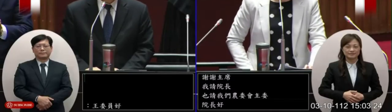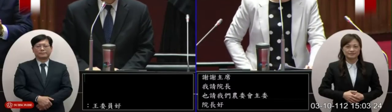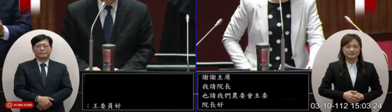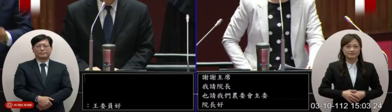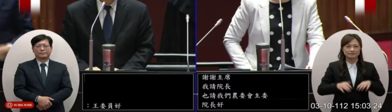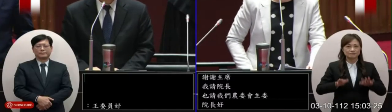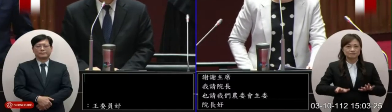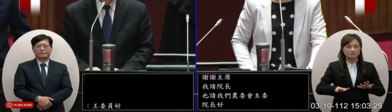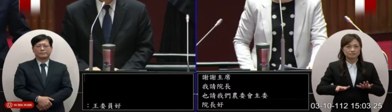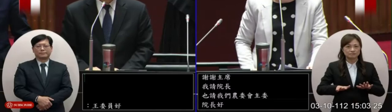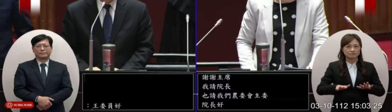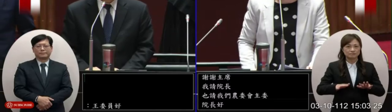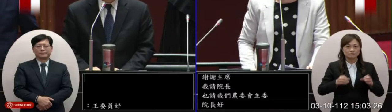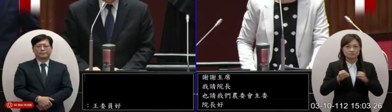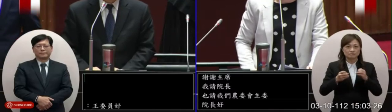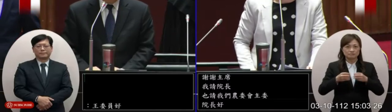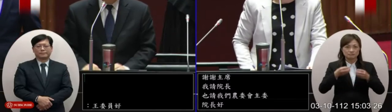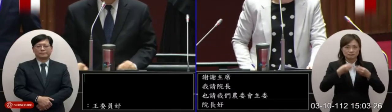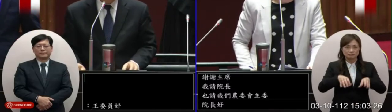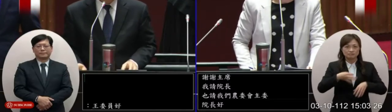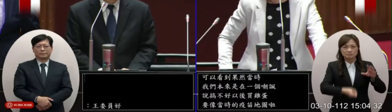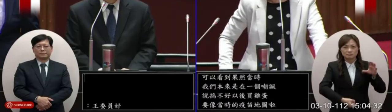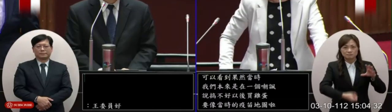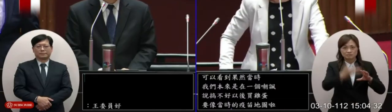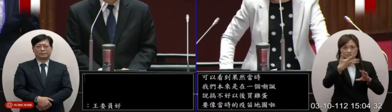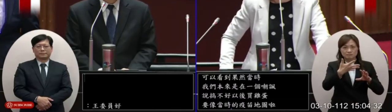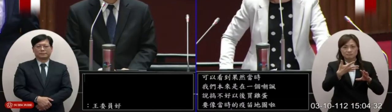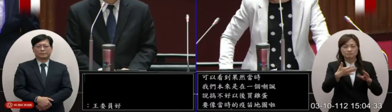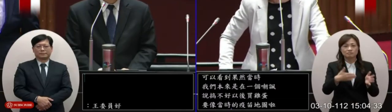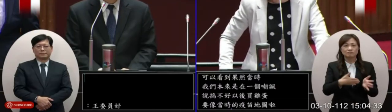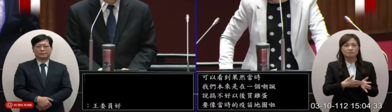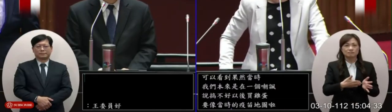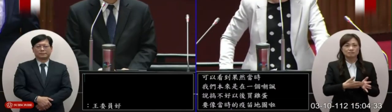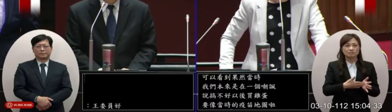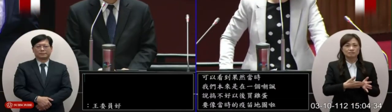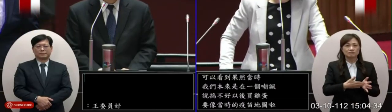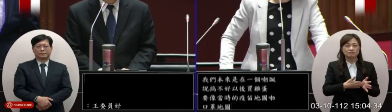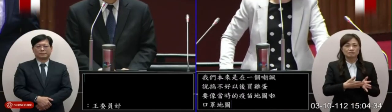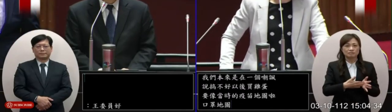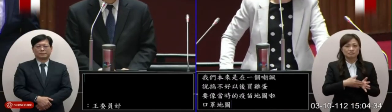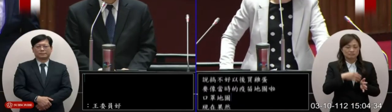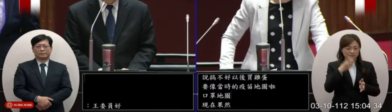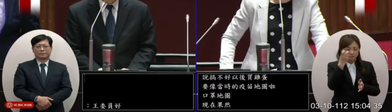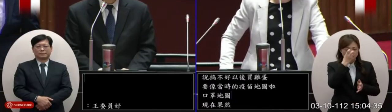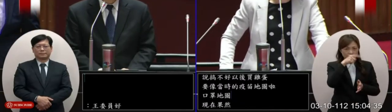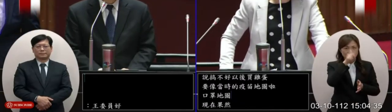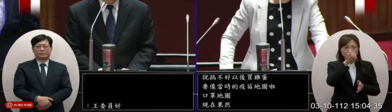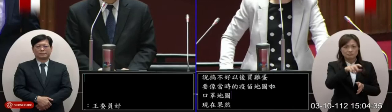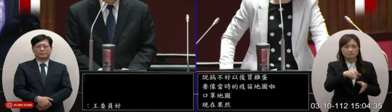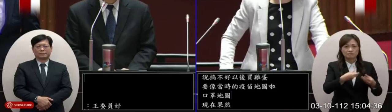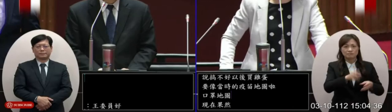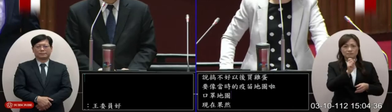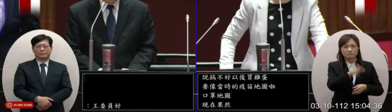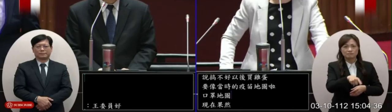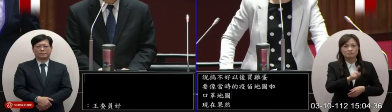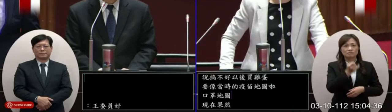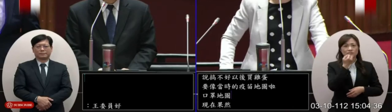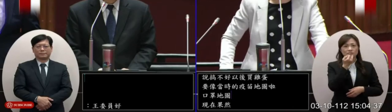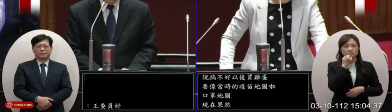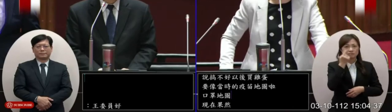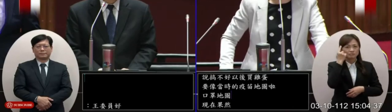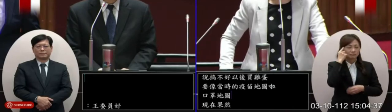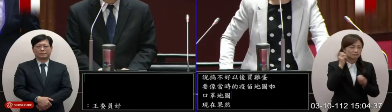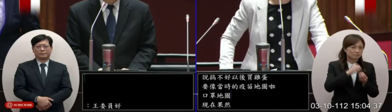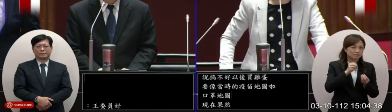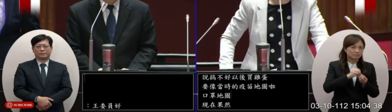今天还是要谈缺蛋的问题啊，院长、主委，这个缺蛋的问题